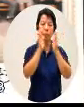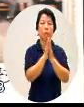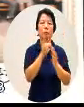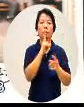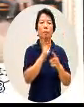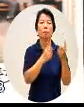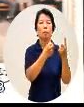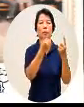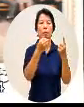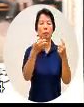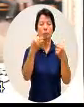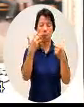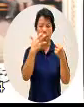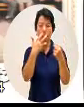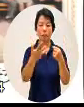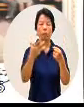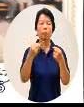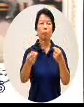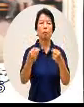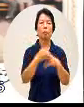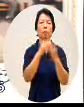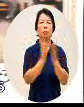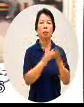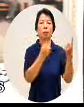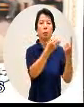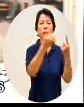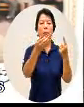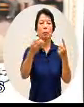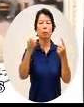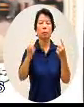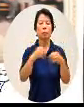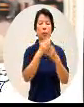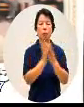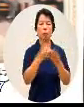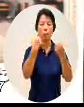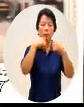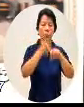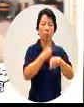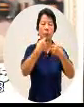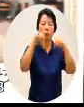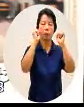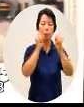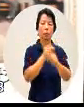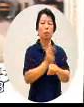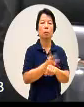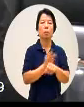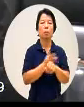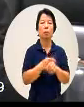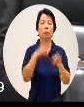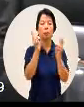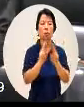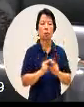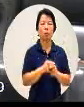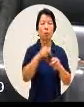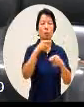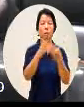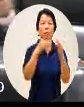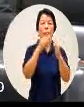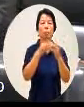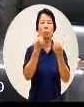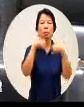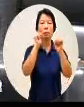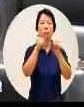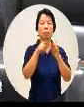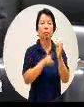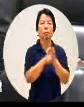頁學運加入民進黨1990年從台灣科技大學電子所畢業我是專